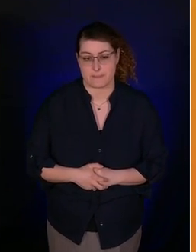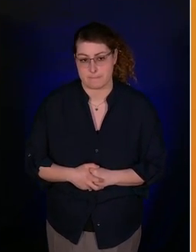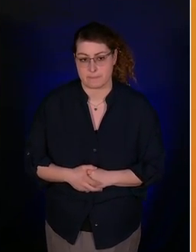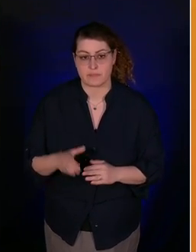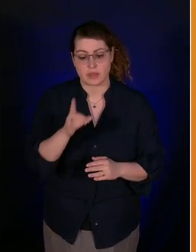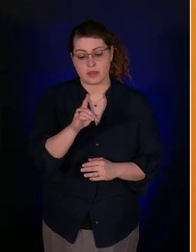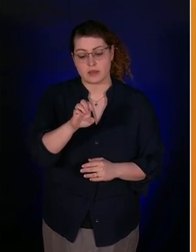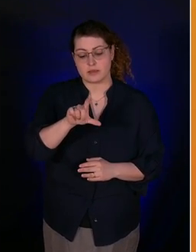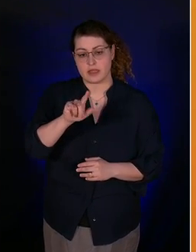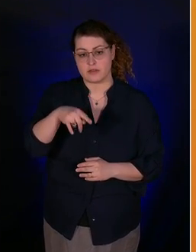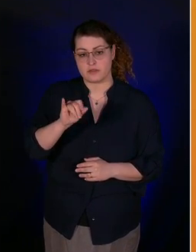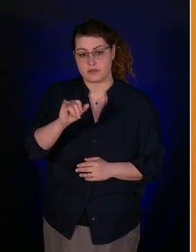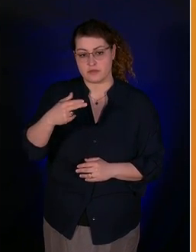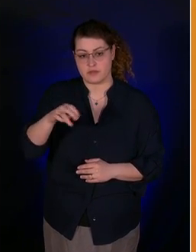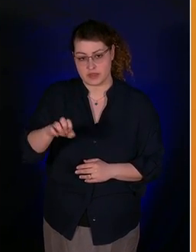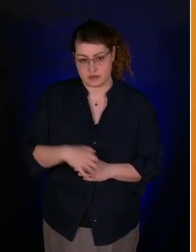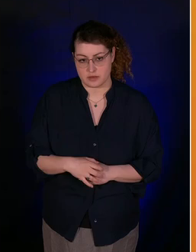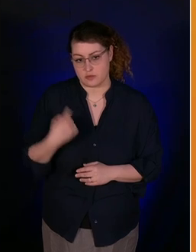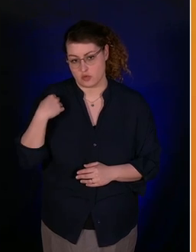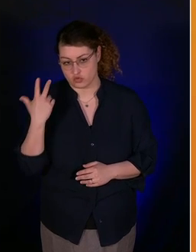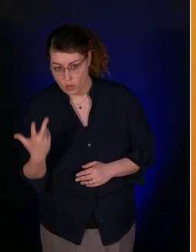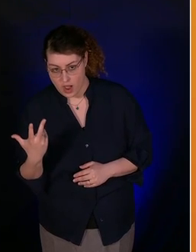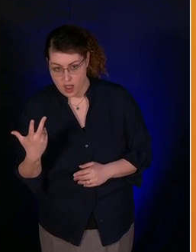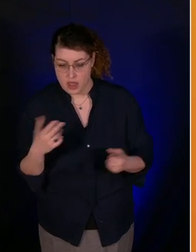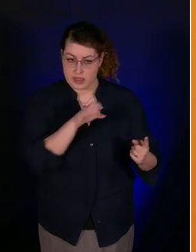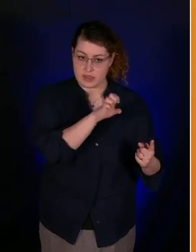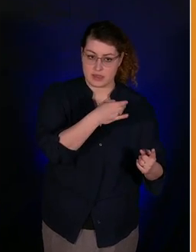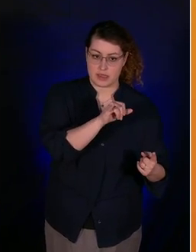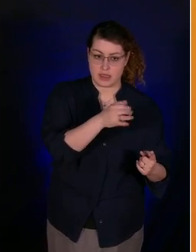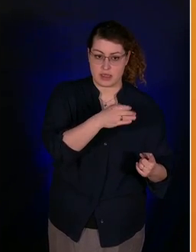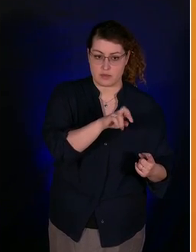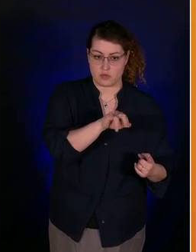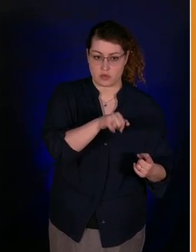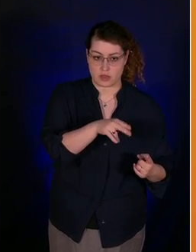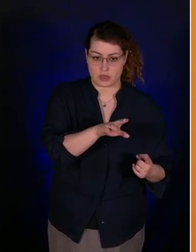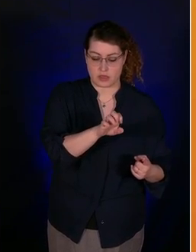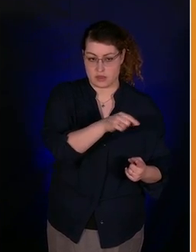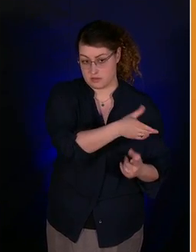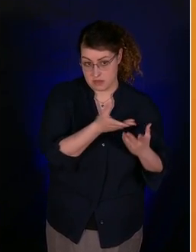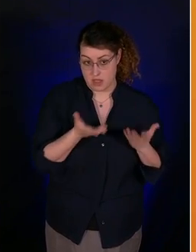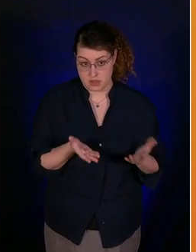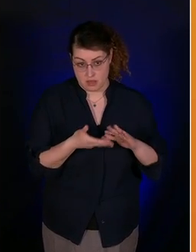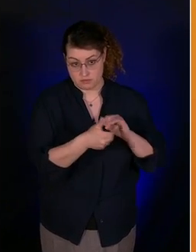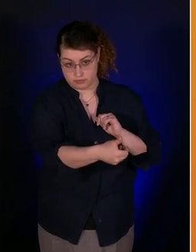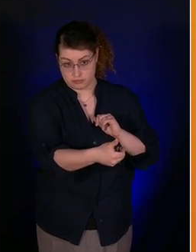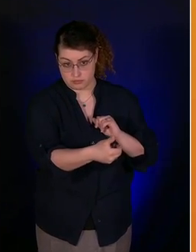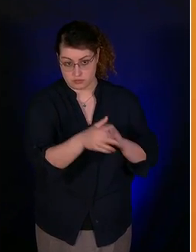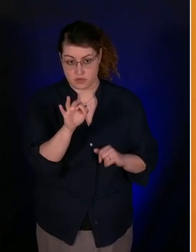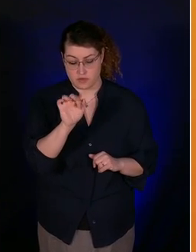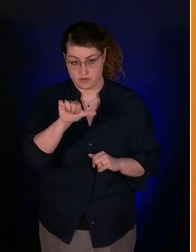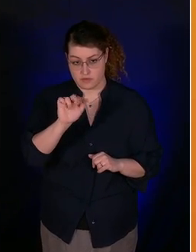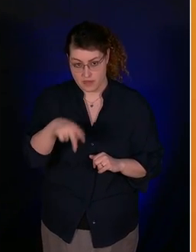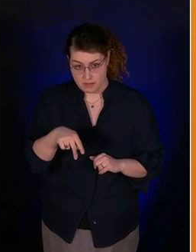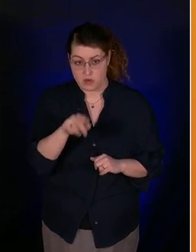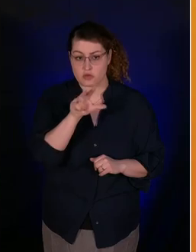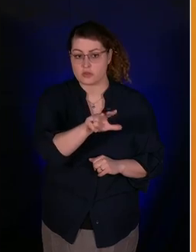Delphine Bonsergent se prépare au micro 3 et Aymeric Bazalgette, la parole est à toi de la FAPT du